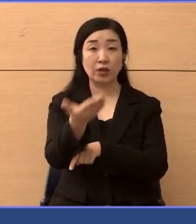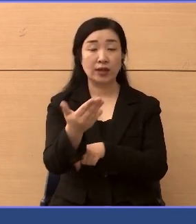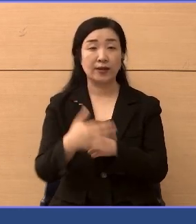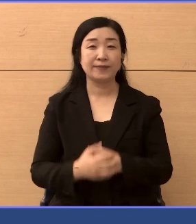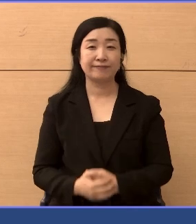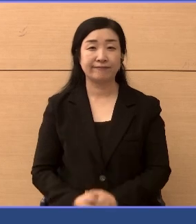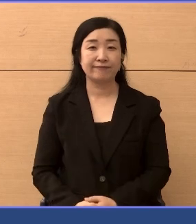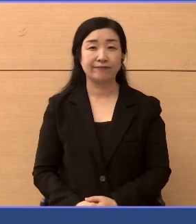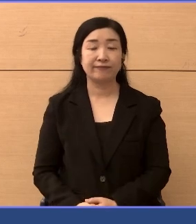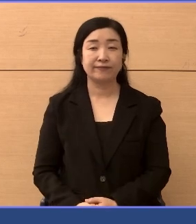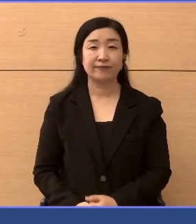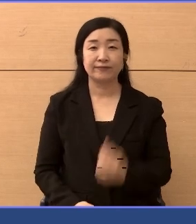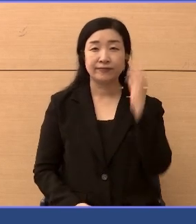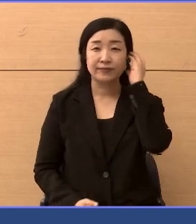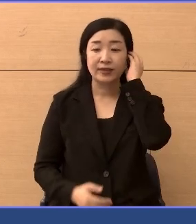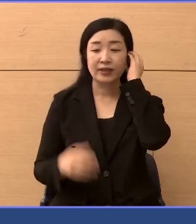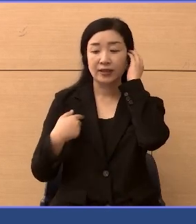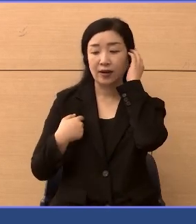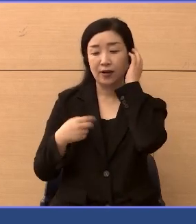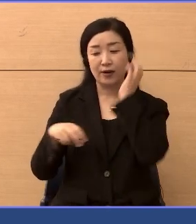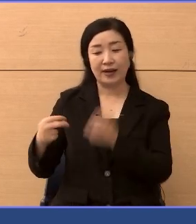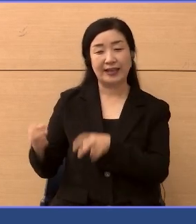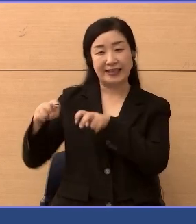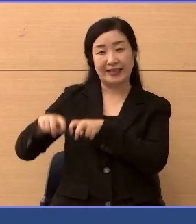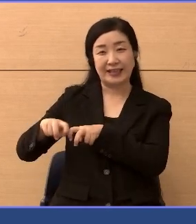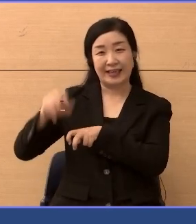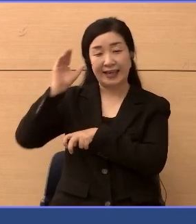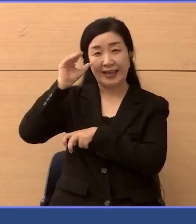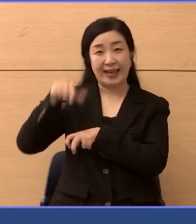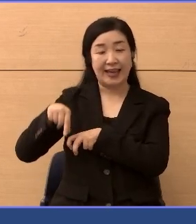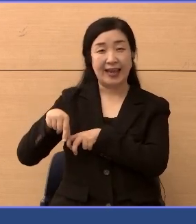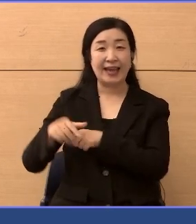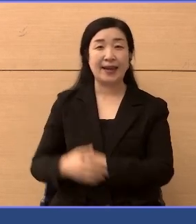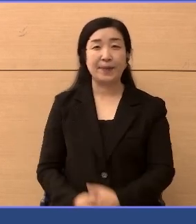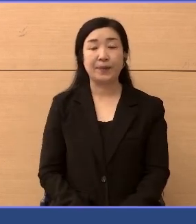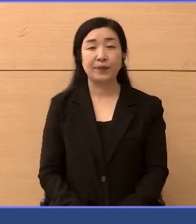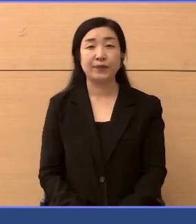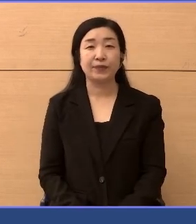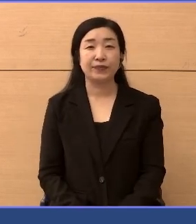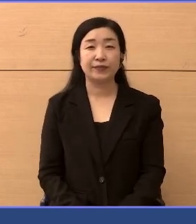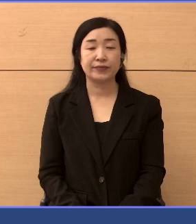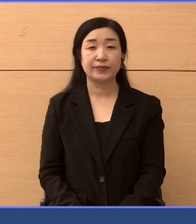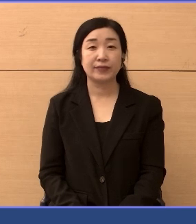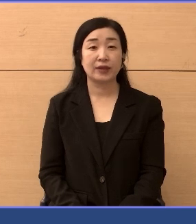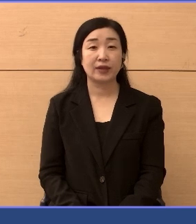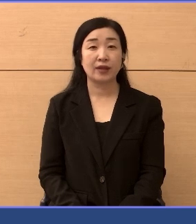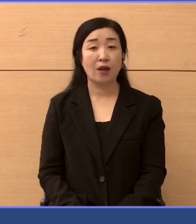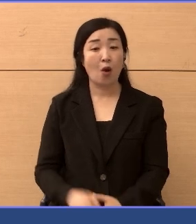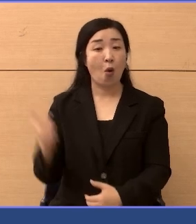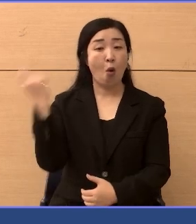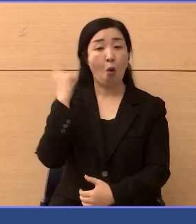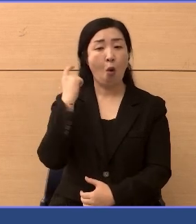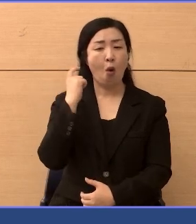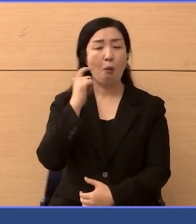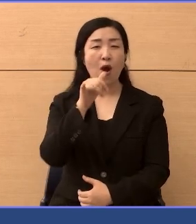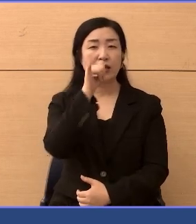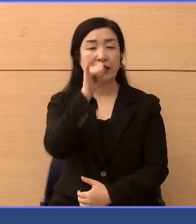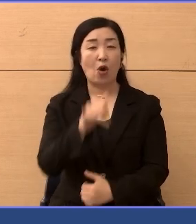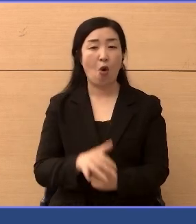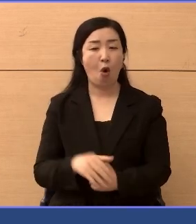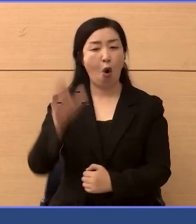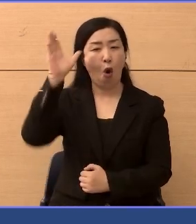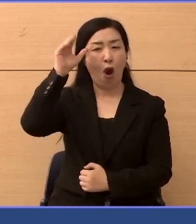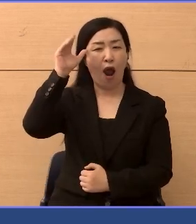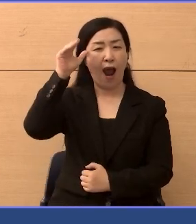바로 sofa. 옆에 So 있는데요. if 소파 옆에 바로 앉아 있습니다. happens outside, you might hear a little bit of 예, 뭔가 소리가 barking. 들릴지도 몰라요. 왜냐하면